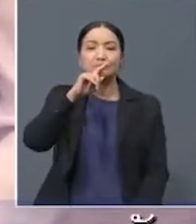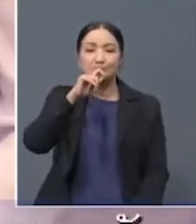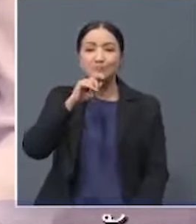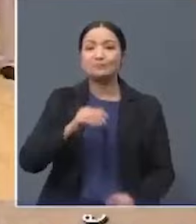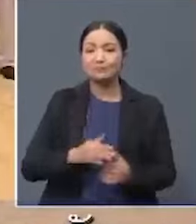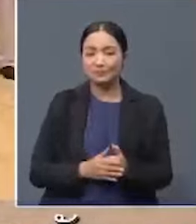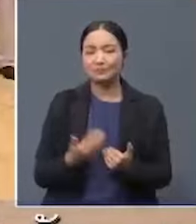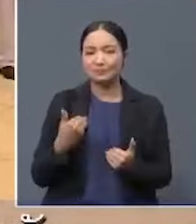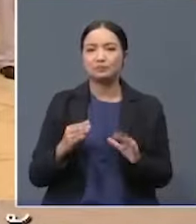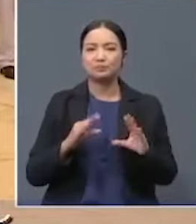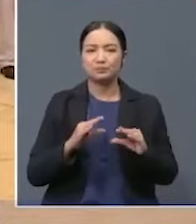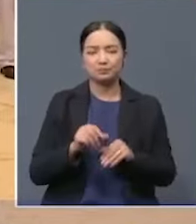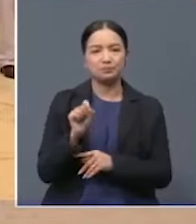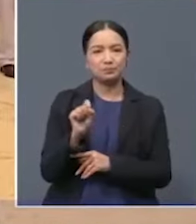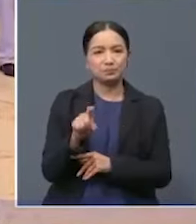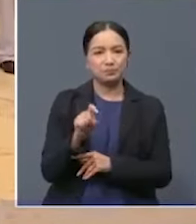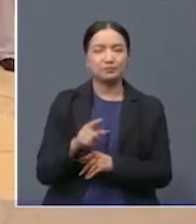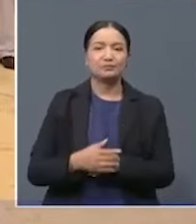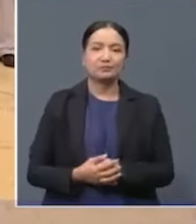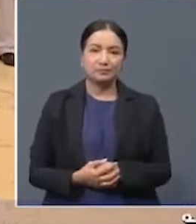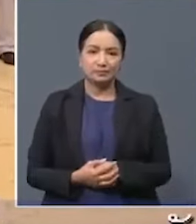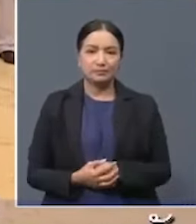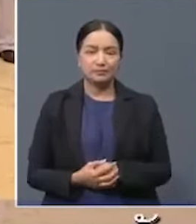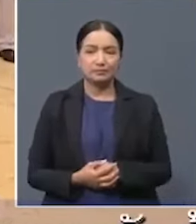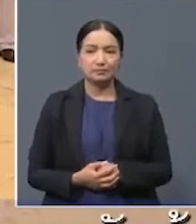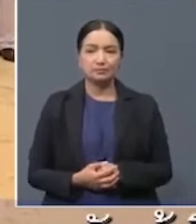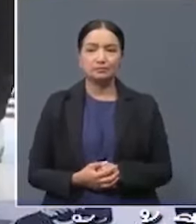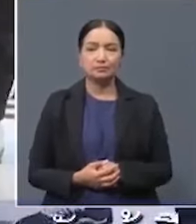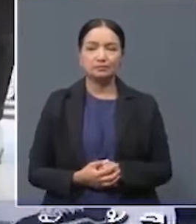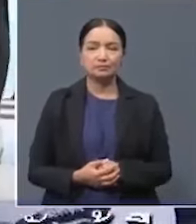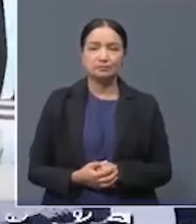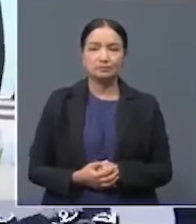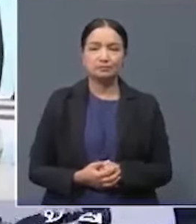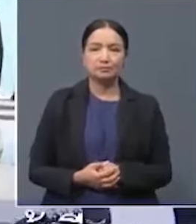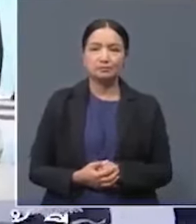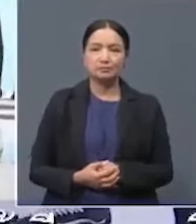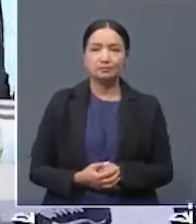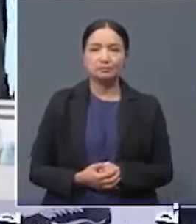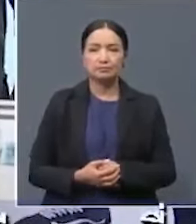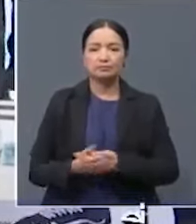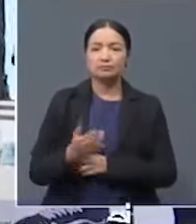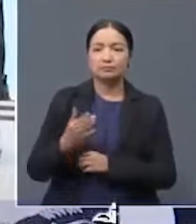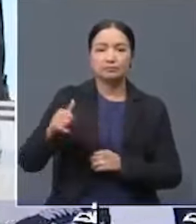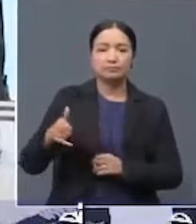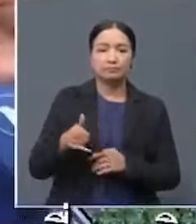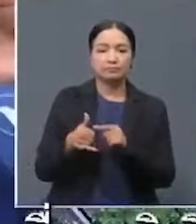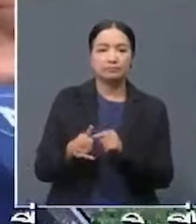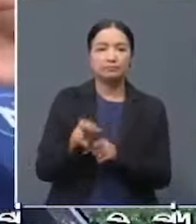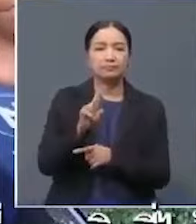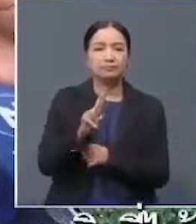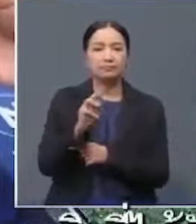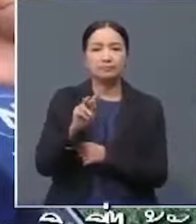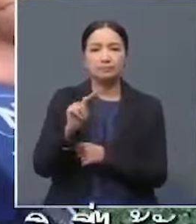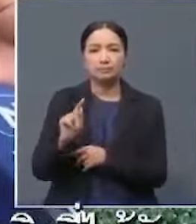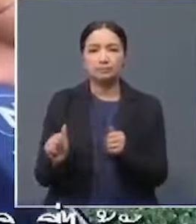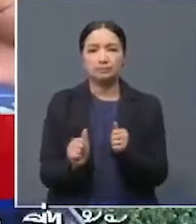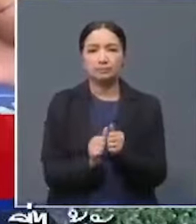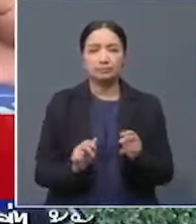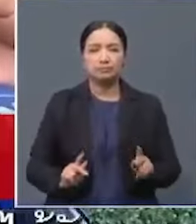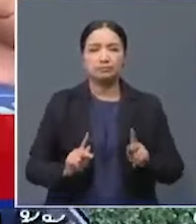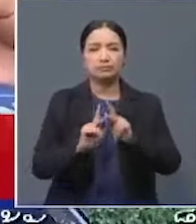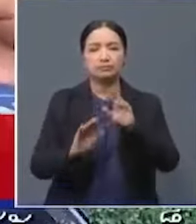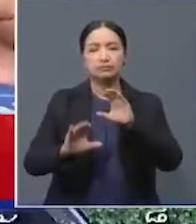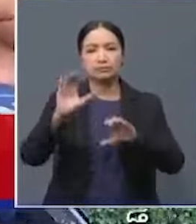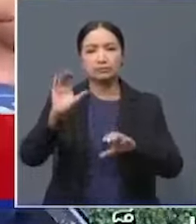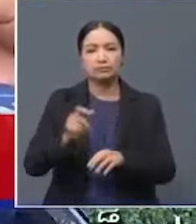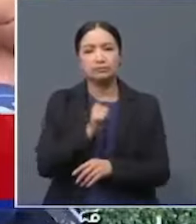มนตรีจะมีการประชุมด่วนมีรายงานว่านางสาวธีรรัตน์สำเร็จวานิชรัฐมนตรีช่วยว่าการกระทรวงมหาดไ